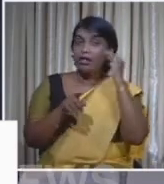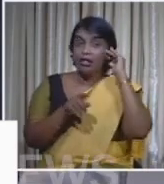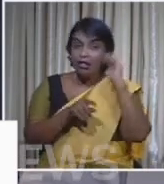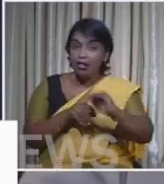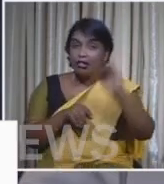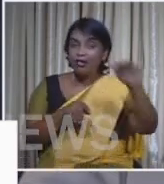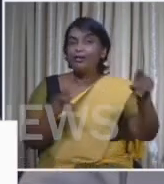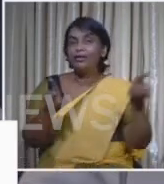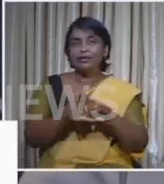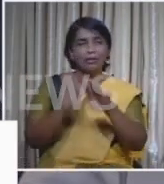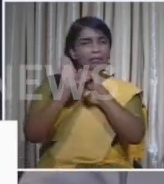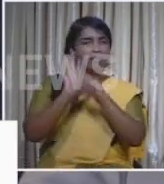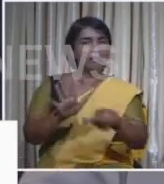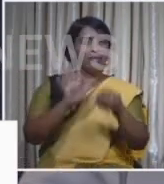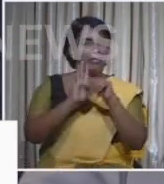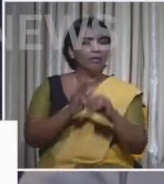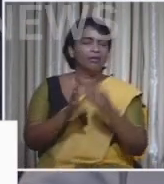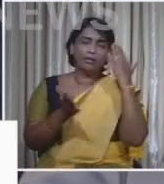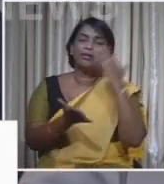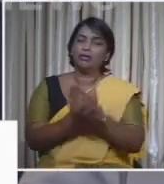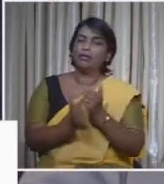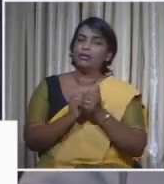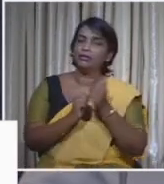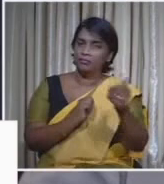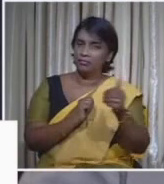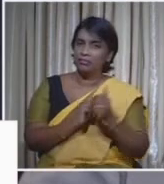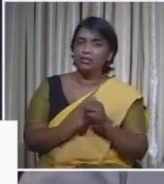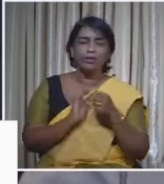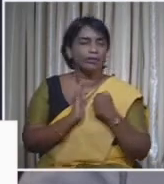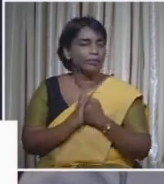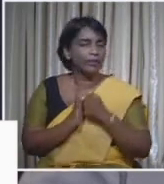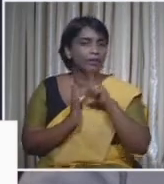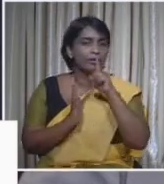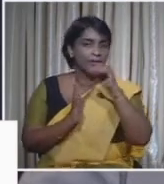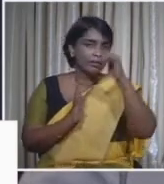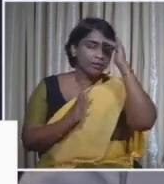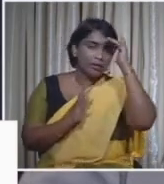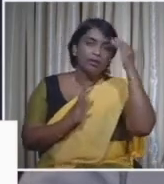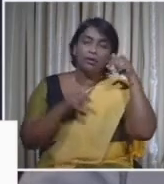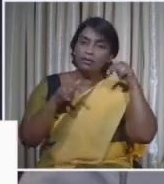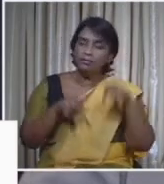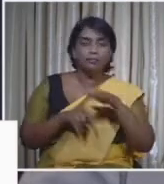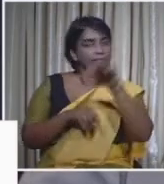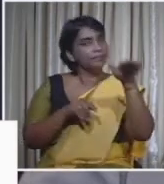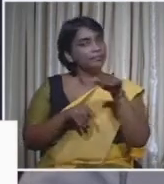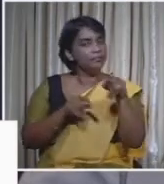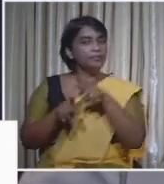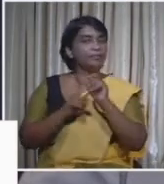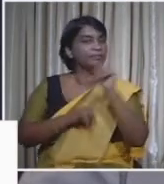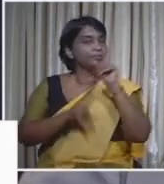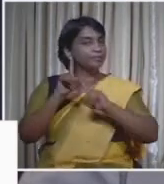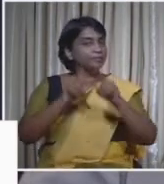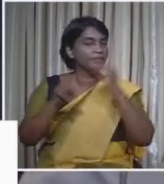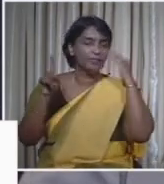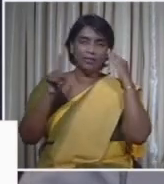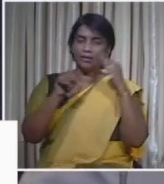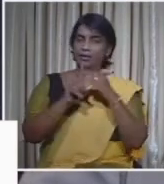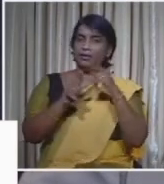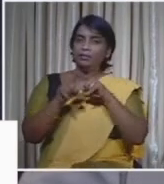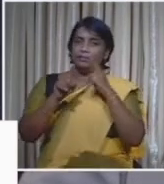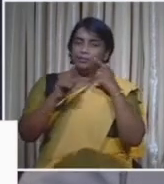දියණිවරුන්ට අපහාස කිරීම වැළැක්වීමට පියවර ගන්න. ගරු කතානායකතුමනි, අද සමාජයේ මෙම පාර්ලිමේන්තුව පිළිබඳ කරනු